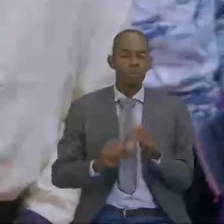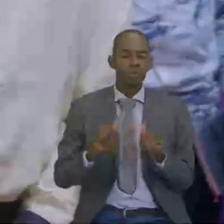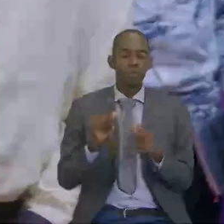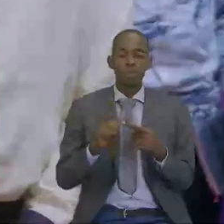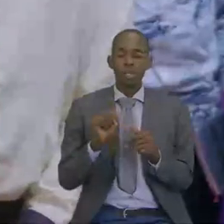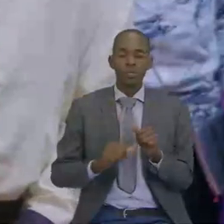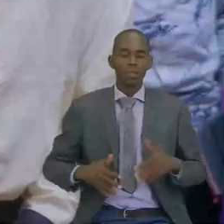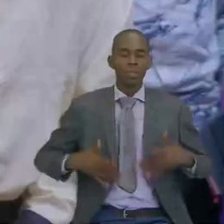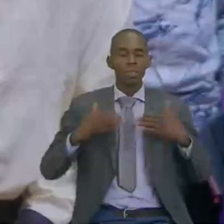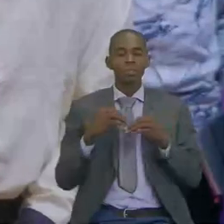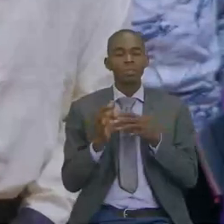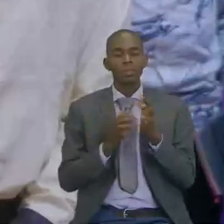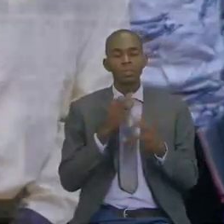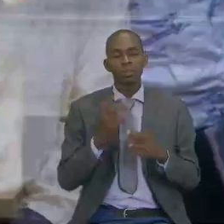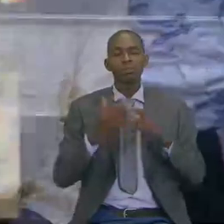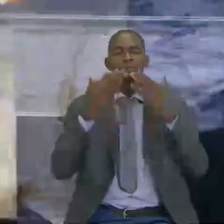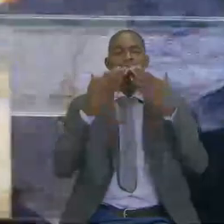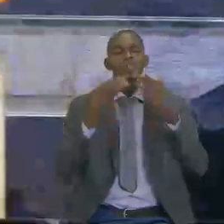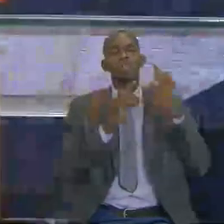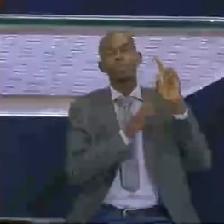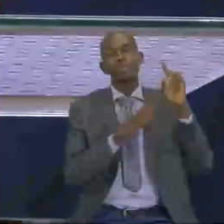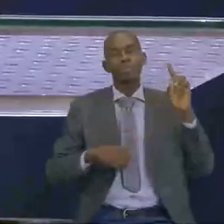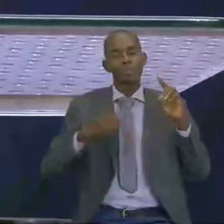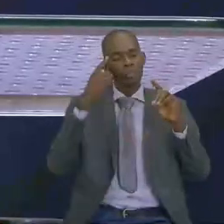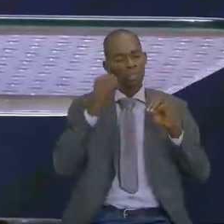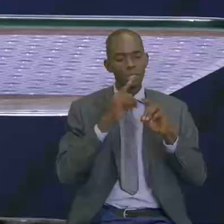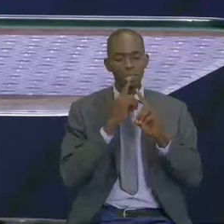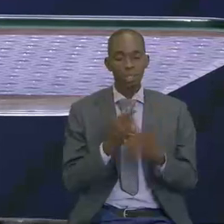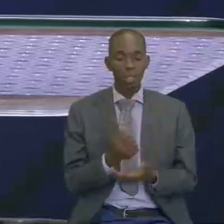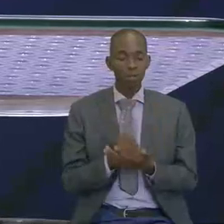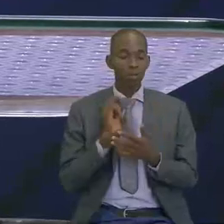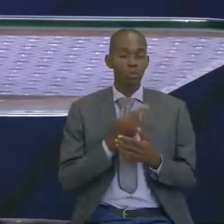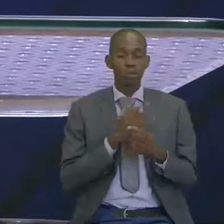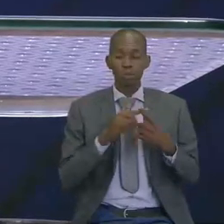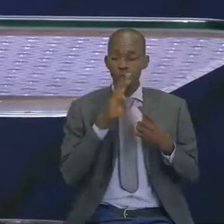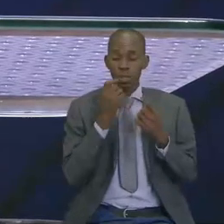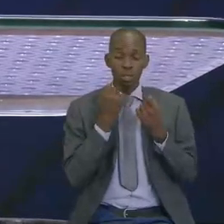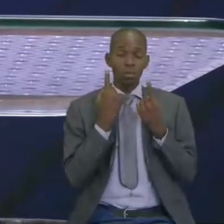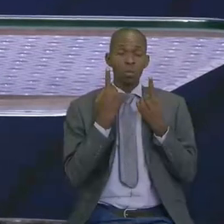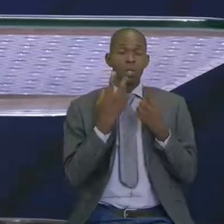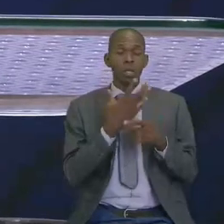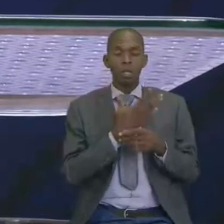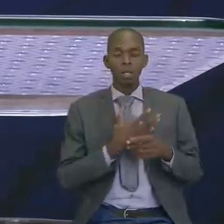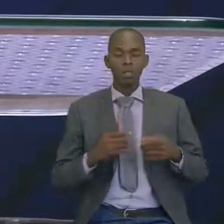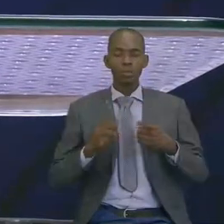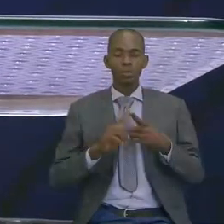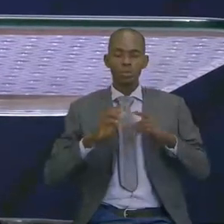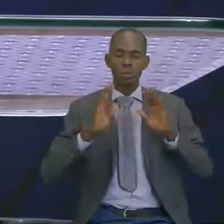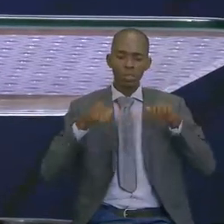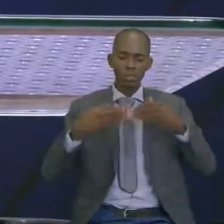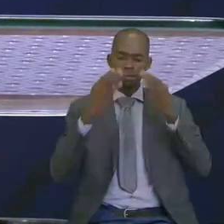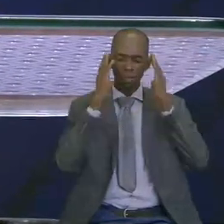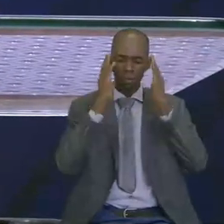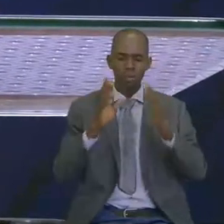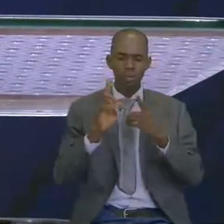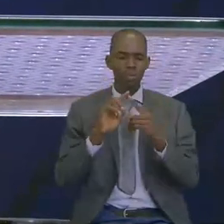de Jésus-Christ. Nous te disons merci Seigneur, garde-nous en éveil et garde-nous en prêtant attention à tout